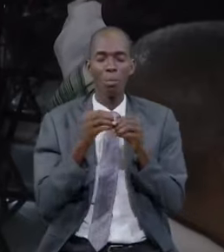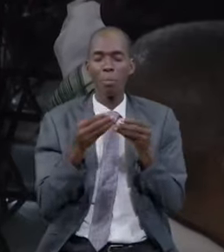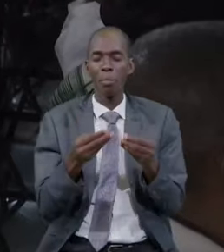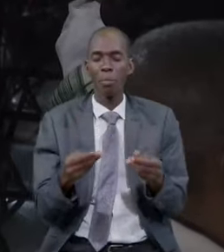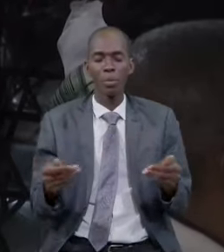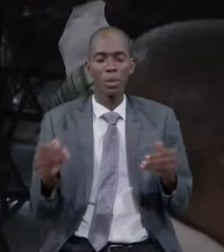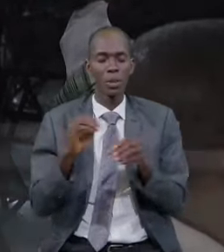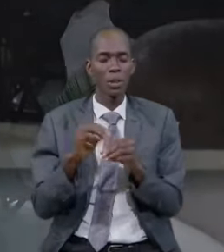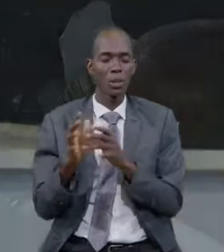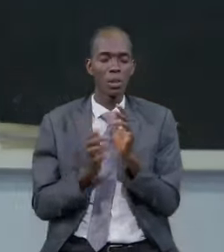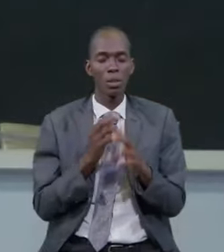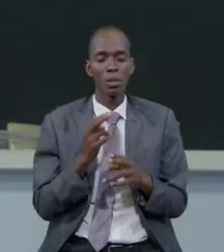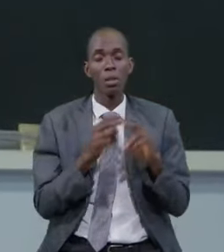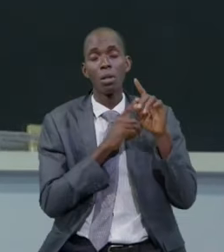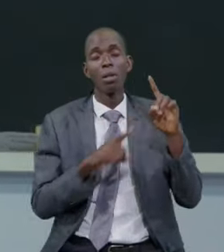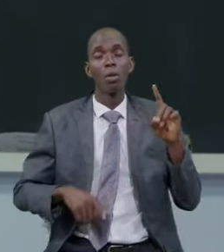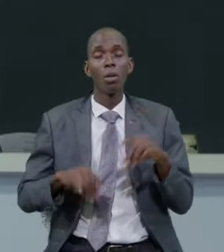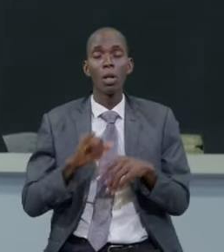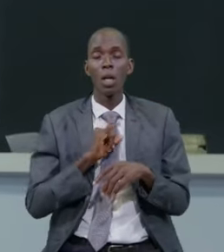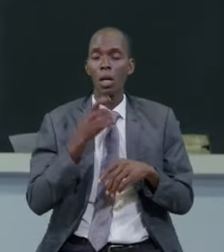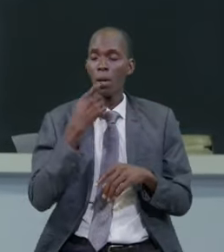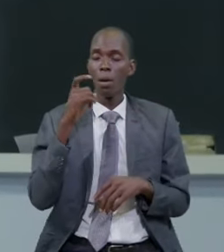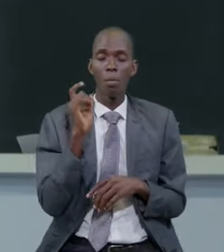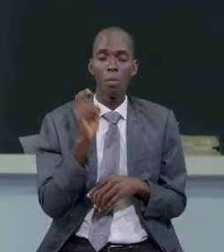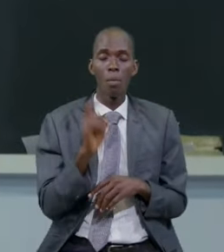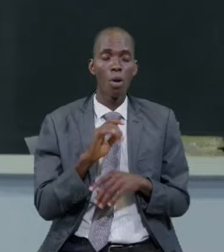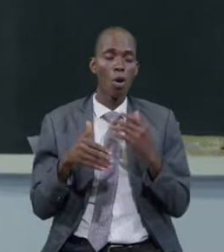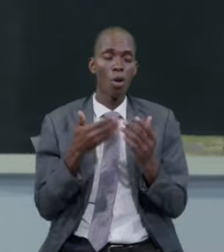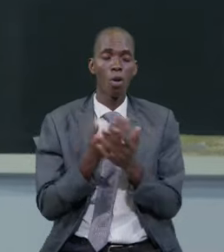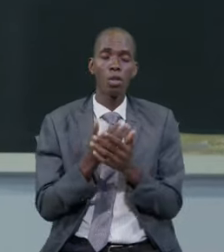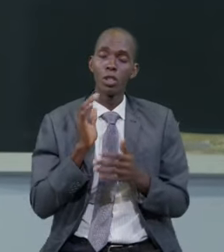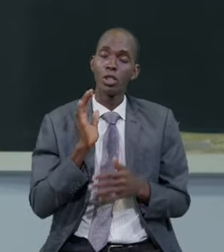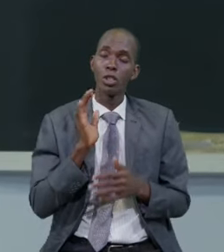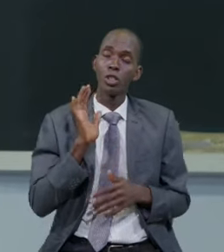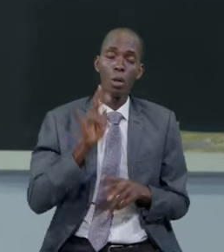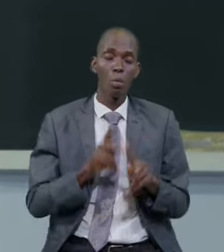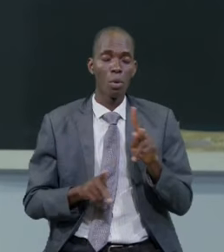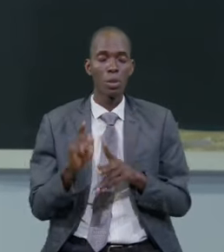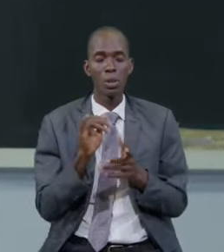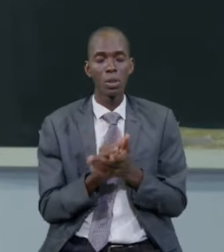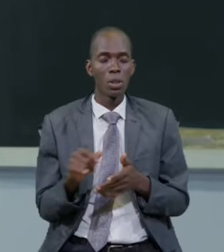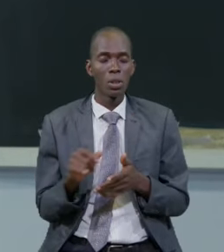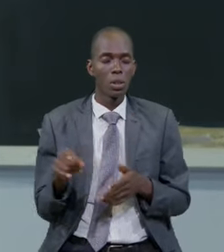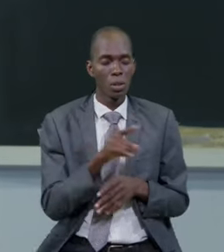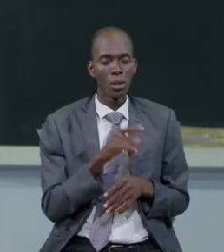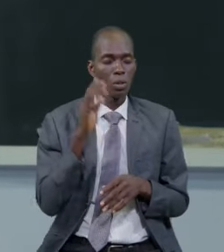Seigneur, je commande que tout ton peuple, qu'il marche